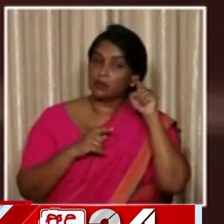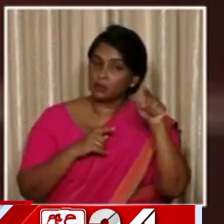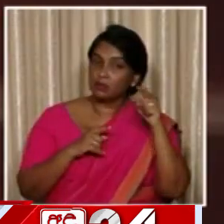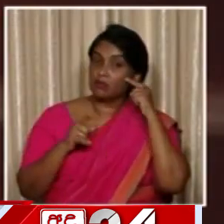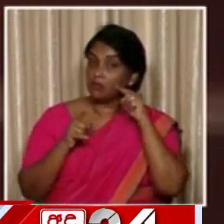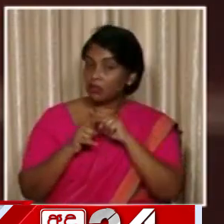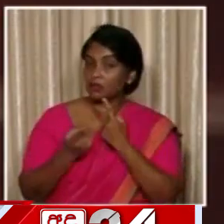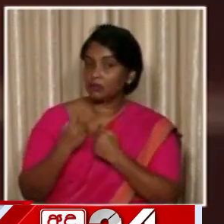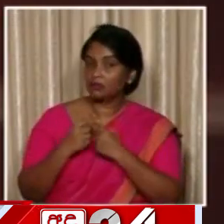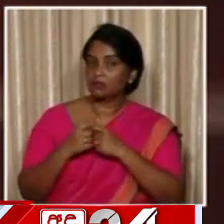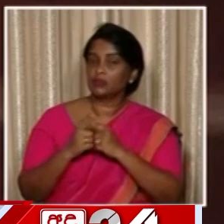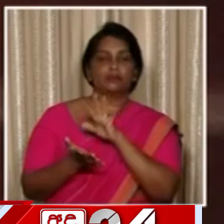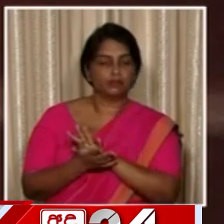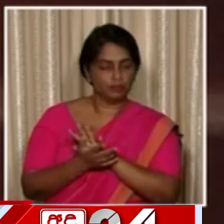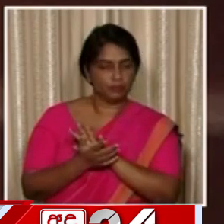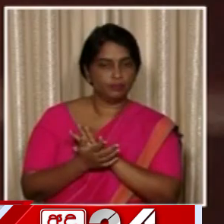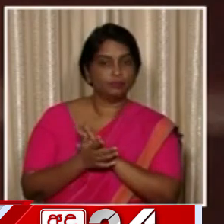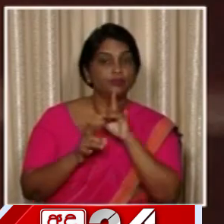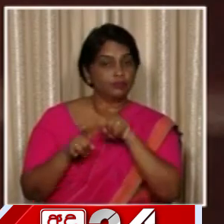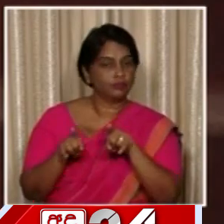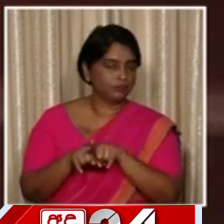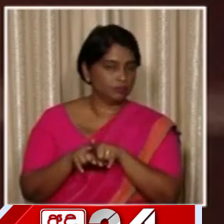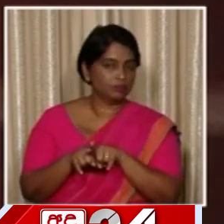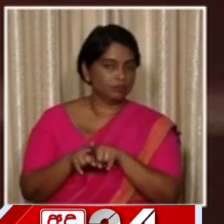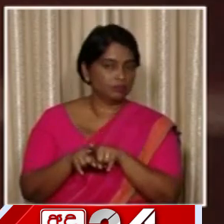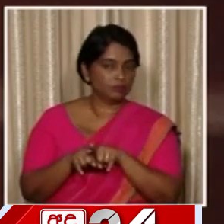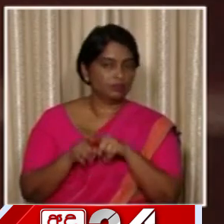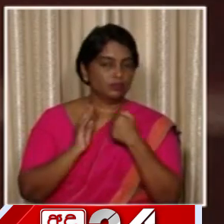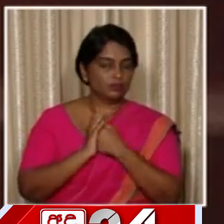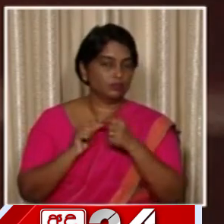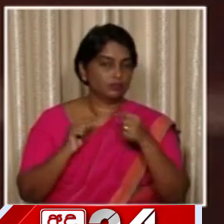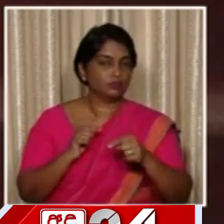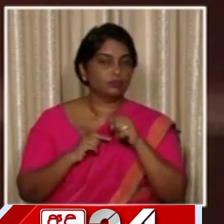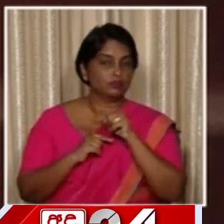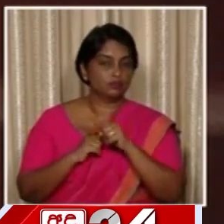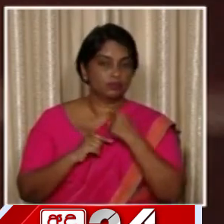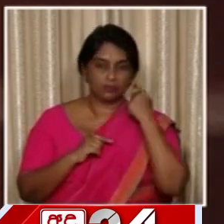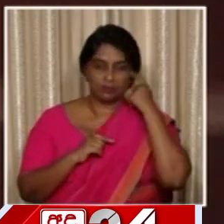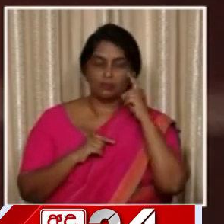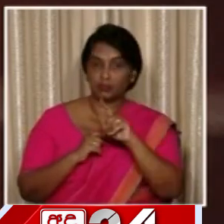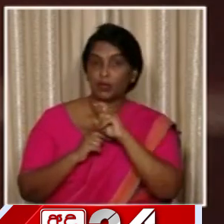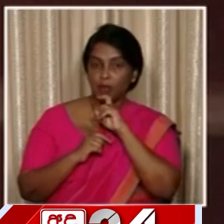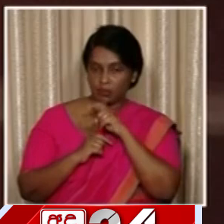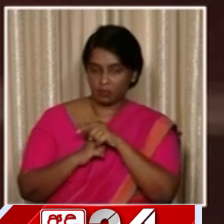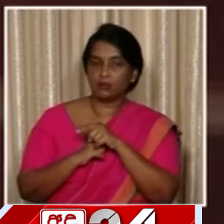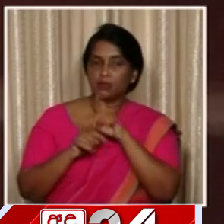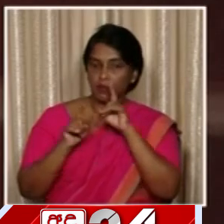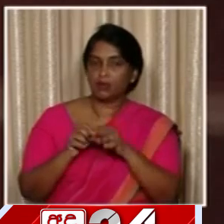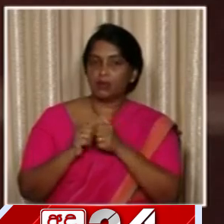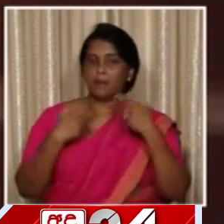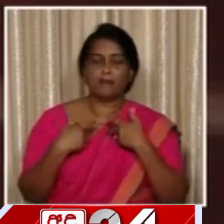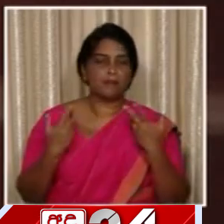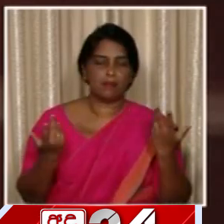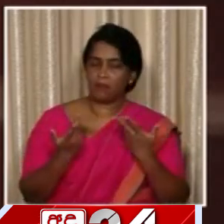පිළිබඳව විමර්ශනයක් කරලා මුලින් තීන්දුවක් දෙන්න ඕන. නිසා ඒ තත්වයට ඔය ගරු විපක්ෂ නායකතුමා මං හිතන්නේ සඳහන් කරන නඩුව ඒ තත්වයට තාම ඇවිල්ලා